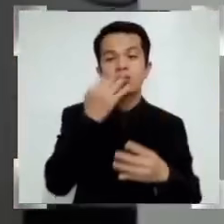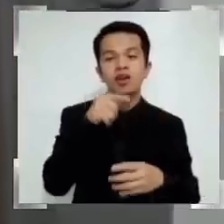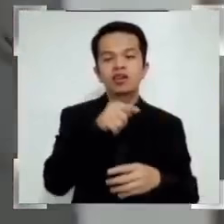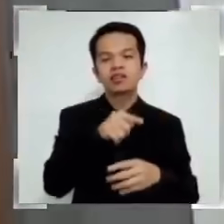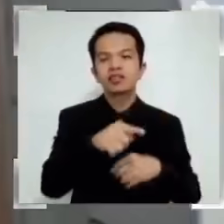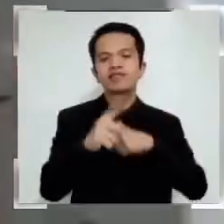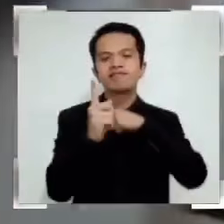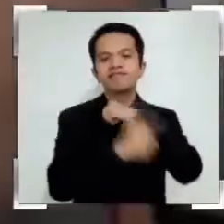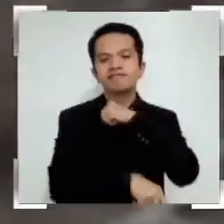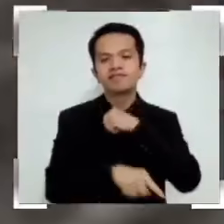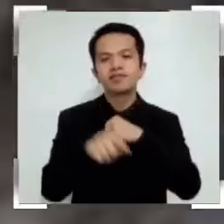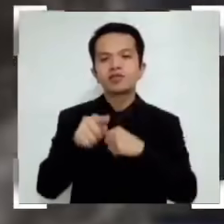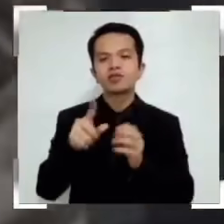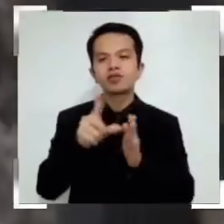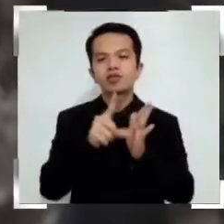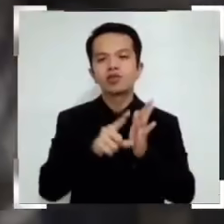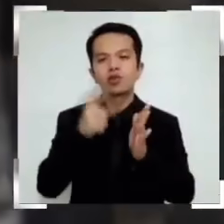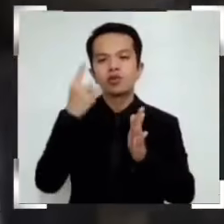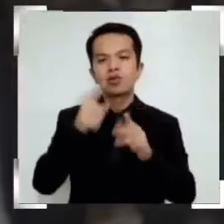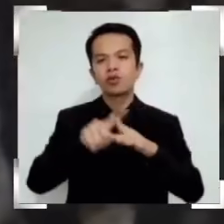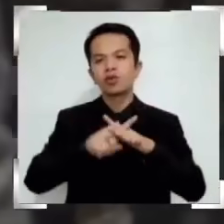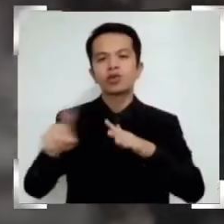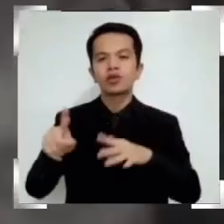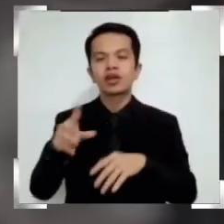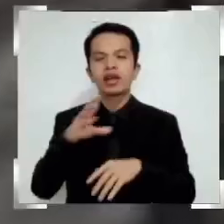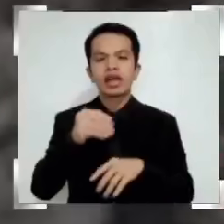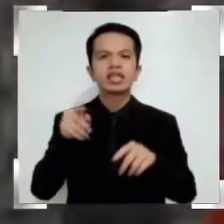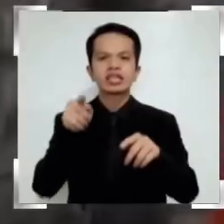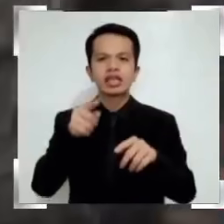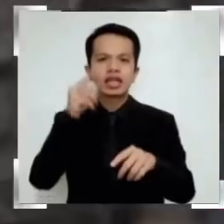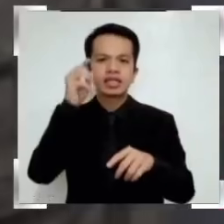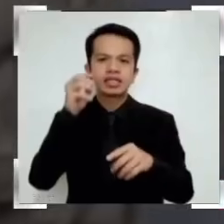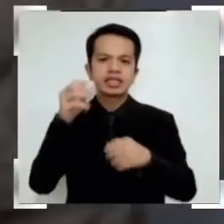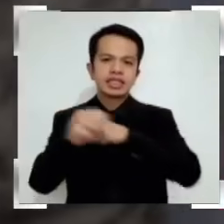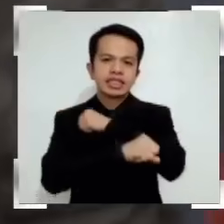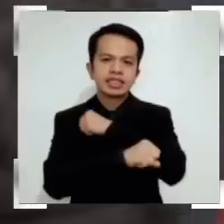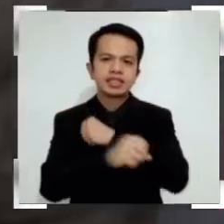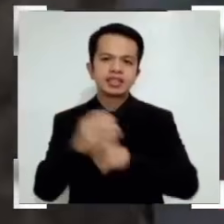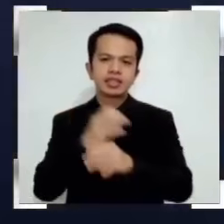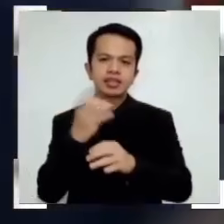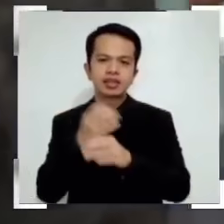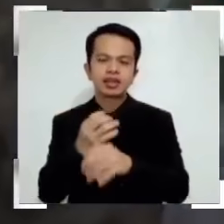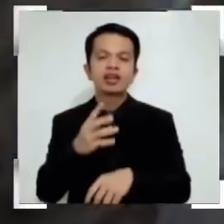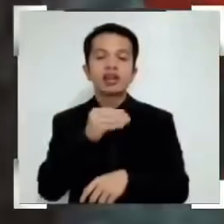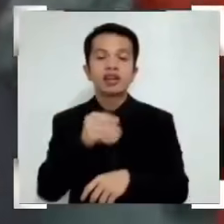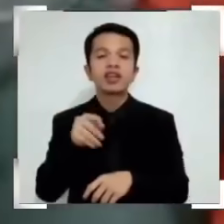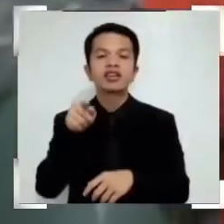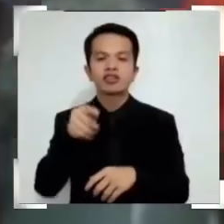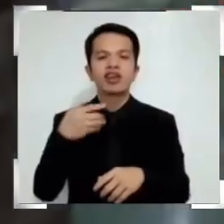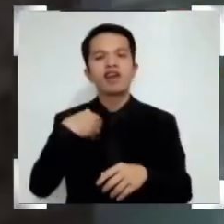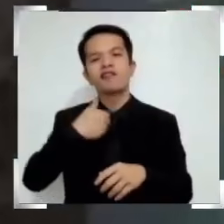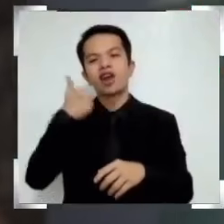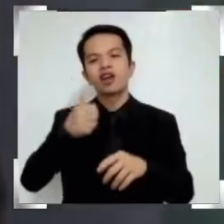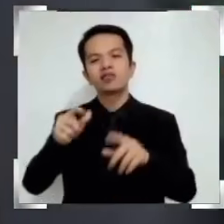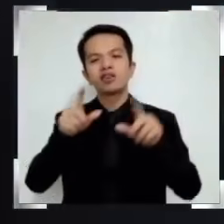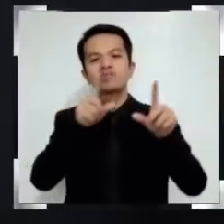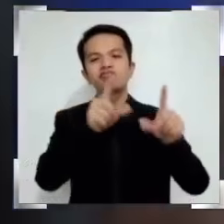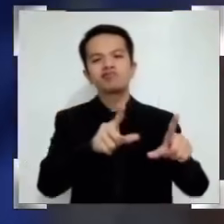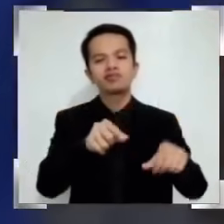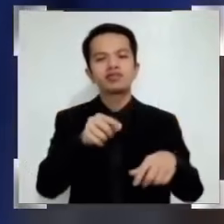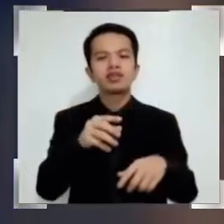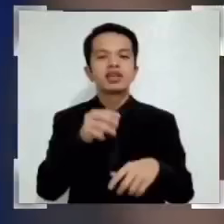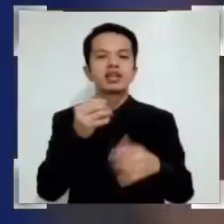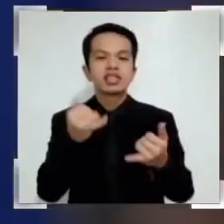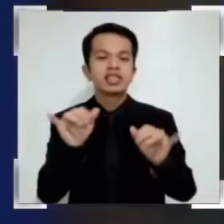nakabingbing kasong carnapping. Pero may hinaing daw kasi siya sa sentensyang ipinataw sa kanya at may kinatatakutan din daw siya